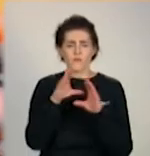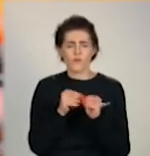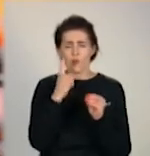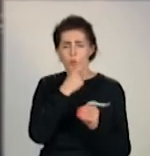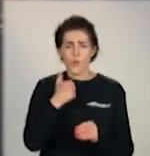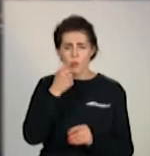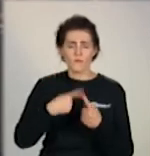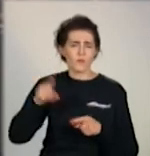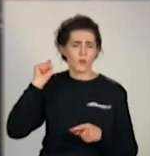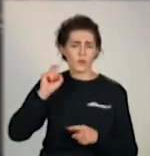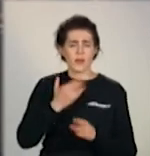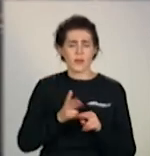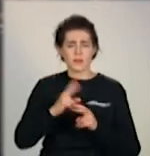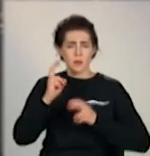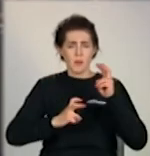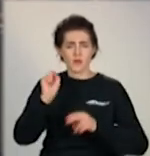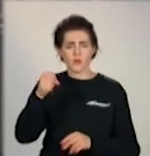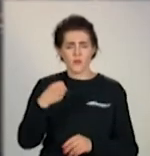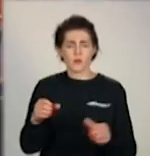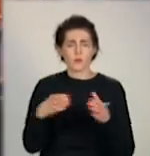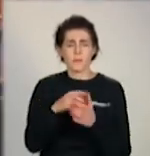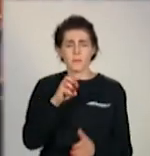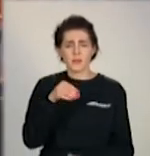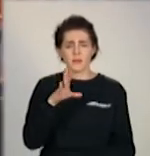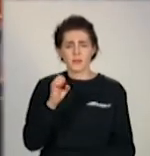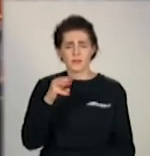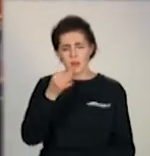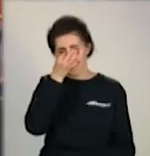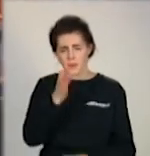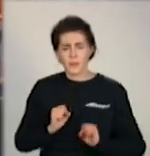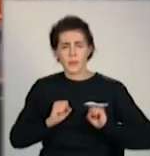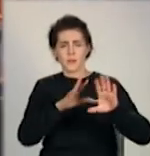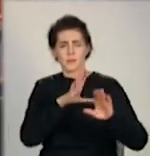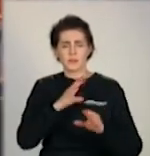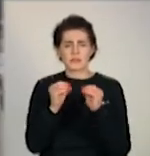з комбінату «Азовсталь» групи «Метенвест» до Єгипту відвантажили майже